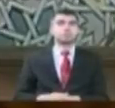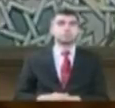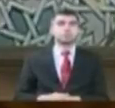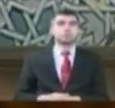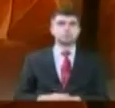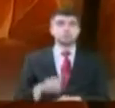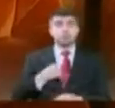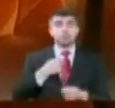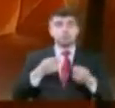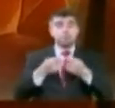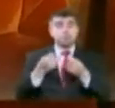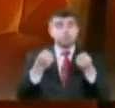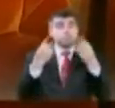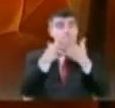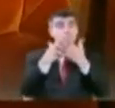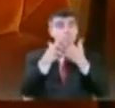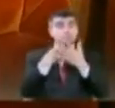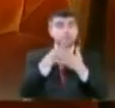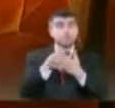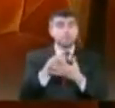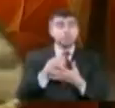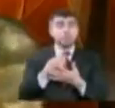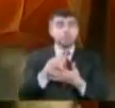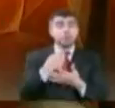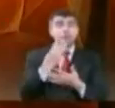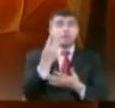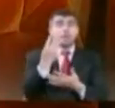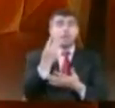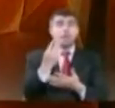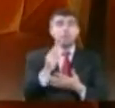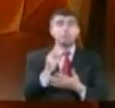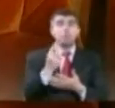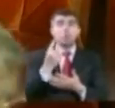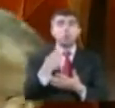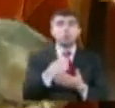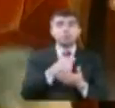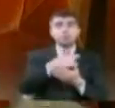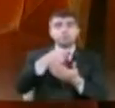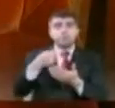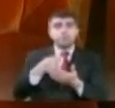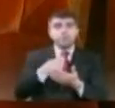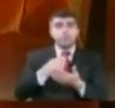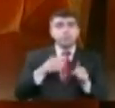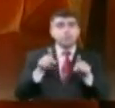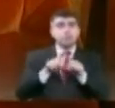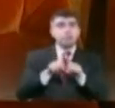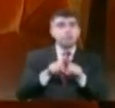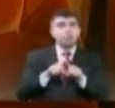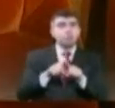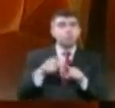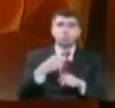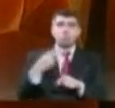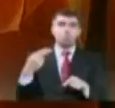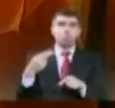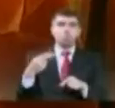استغرب انه هذه القضية ديال 30 ألف درهم أو 60 ألف، كنستغرب ليها تماما كيفاش وقعت. ماشي معقول أنها توقع،